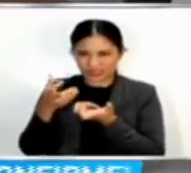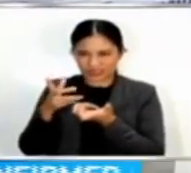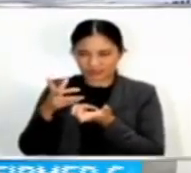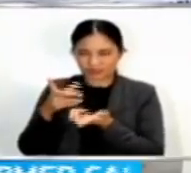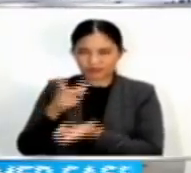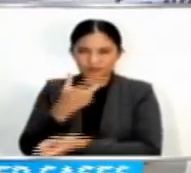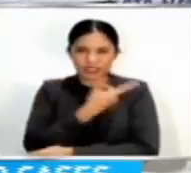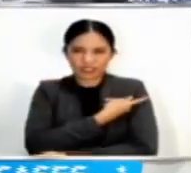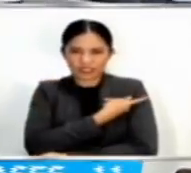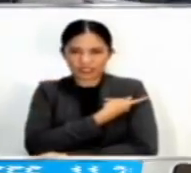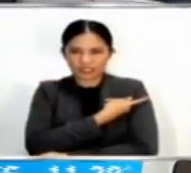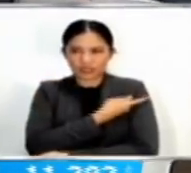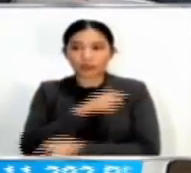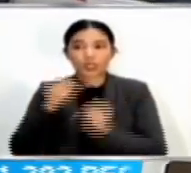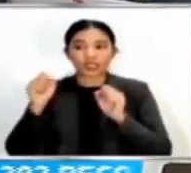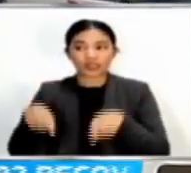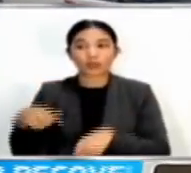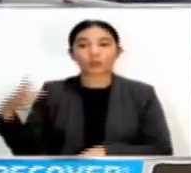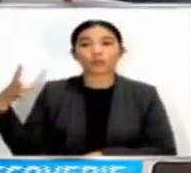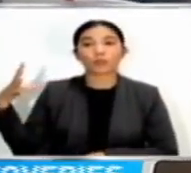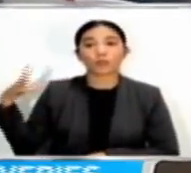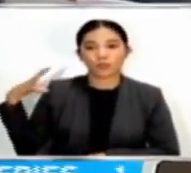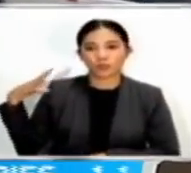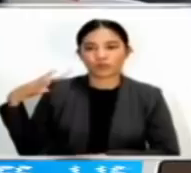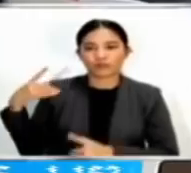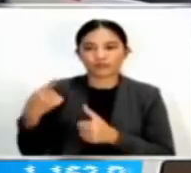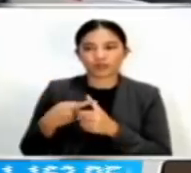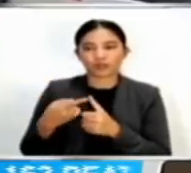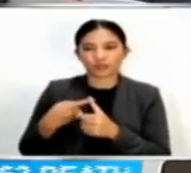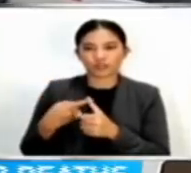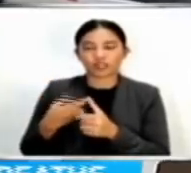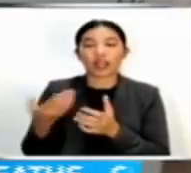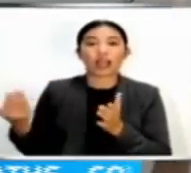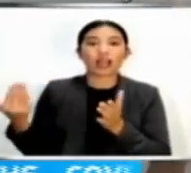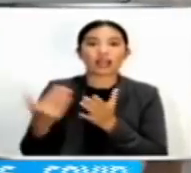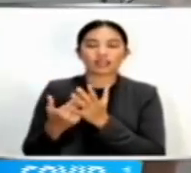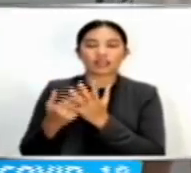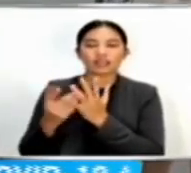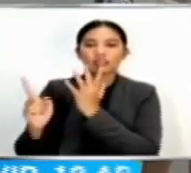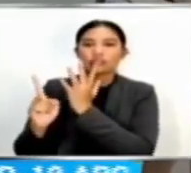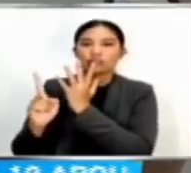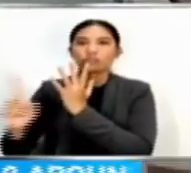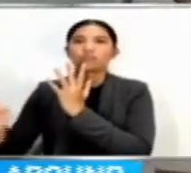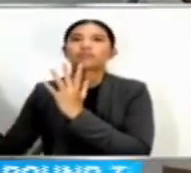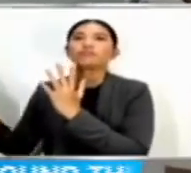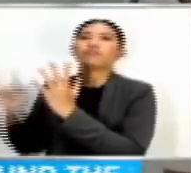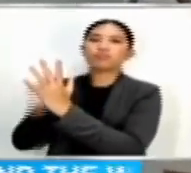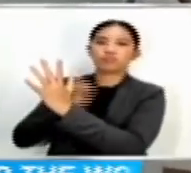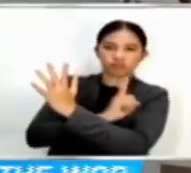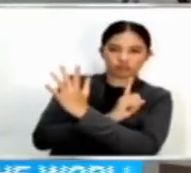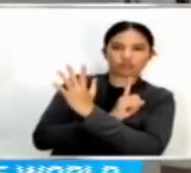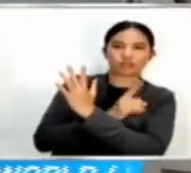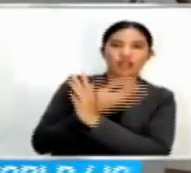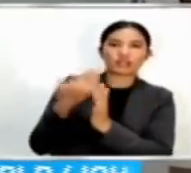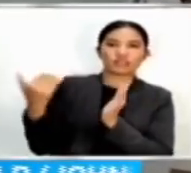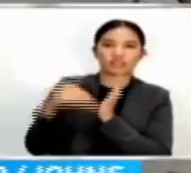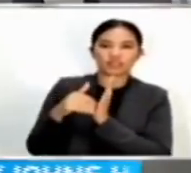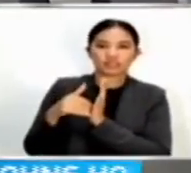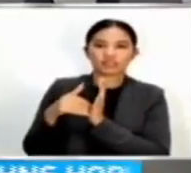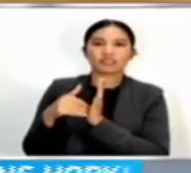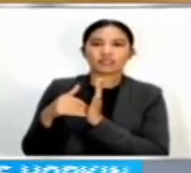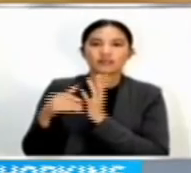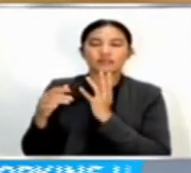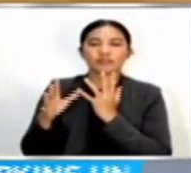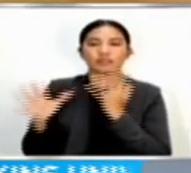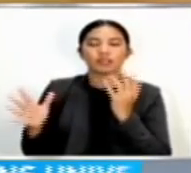siya. Kumbaga, pipila siya ulit sa pinakadulo. Yes, that's right. Okay, kasi nilinaw din ho yan ng DOH